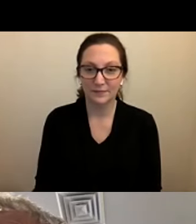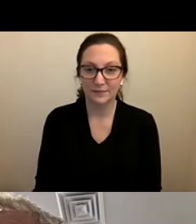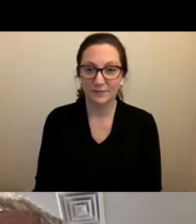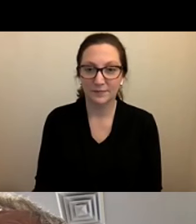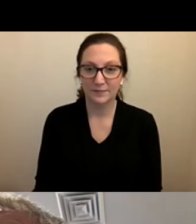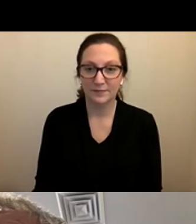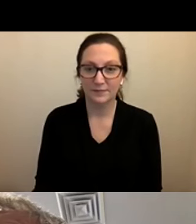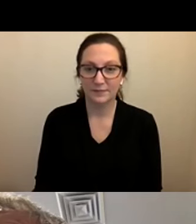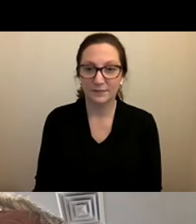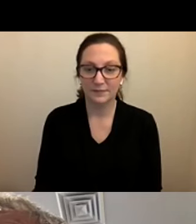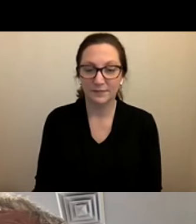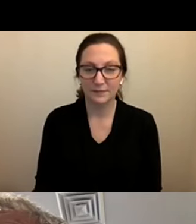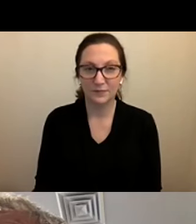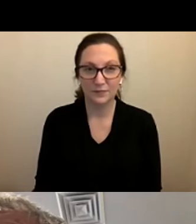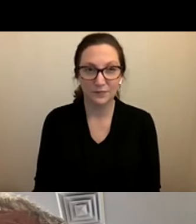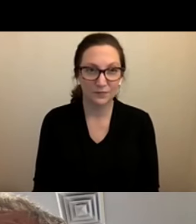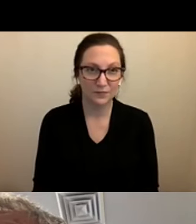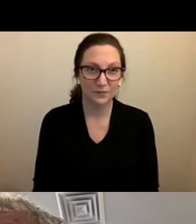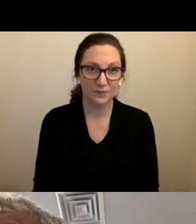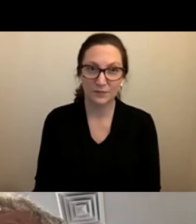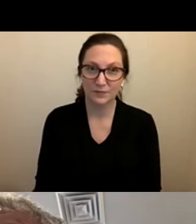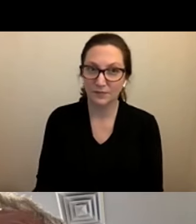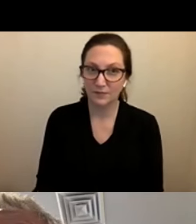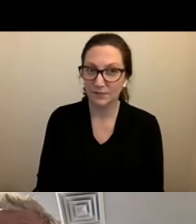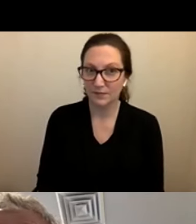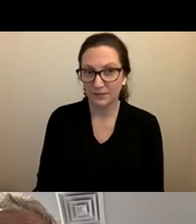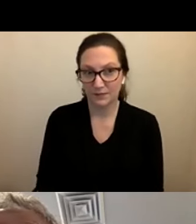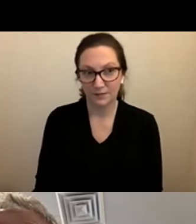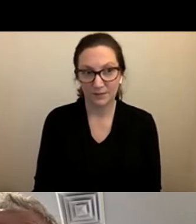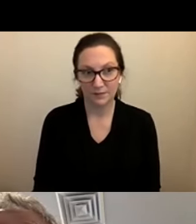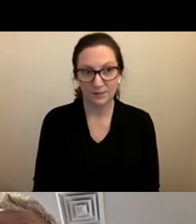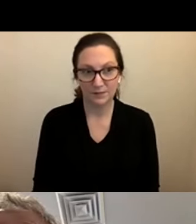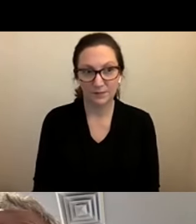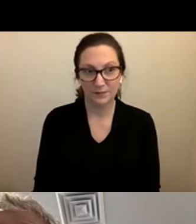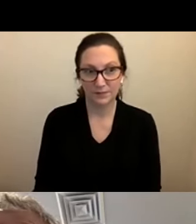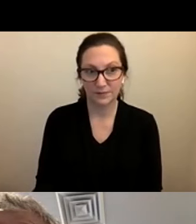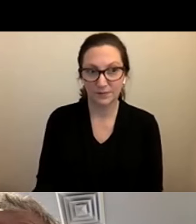图标，然后选择 Mandarin， 你就可以进入到普通话的翻译了。如果你是用手